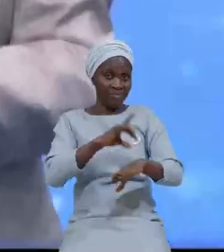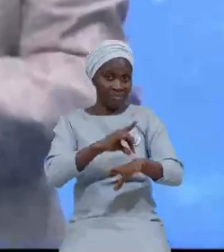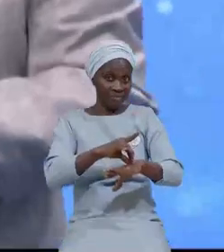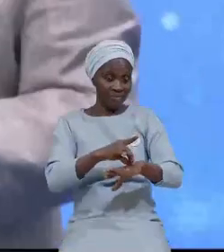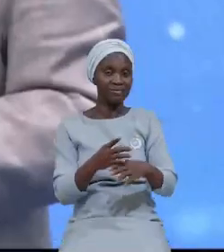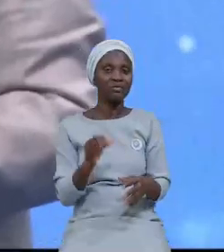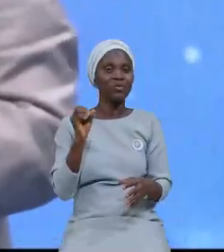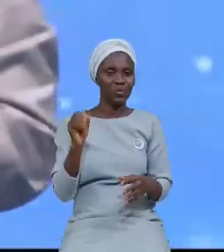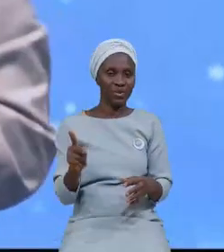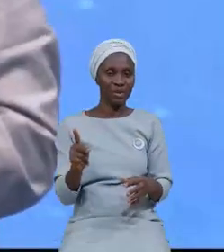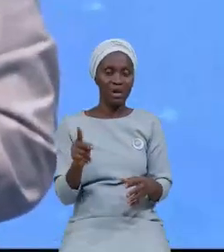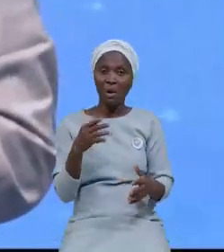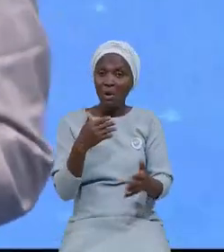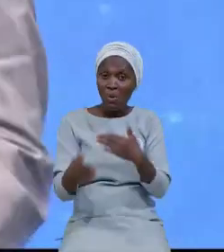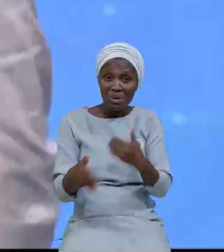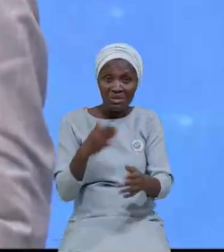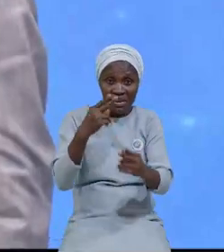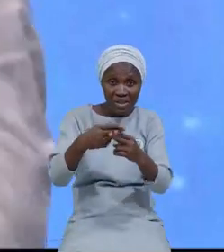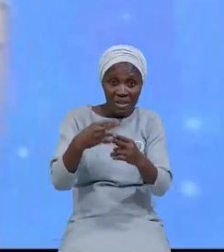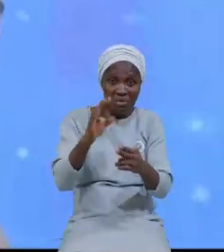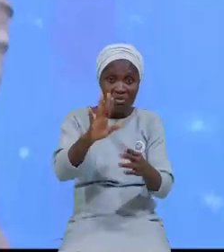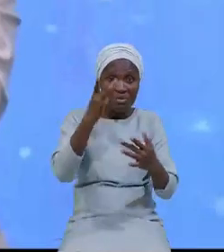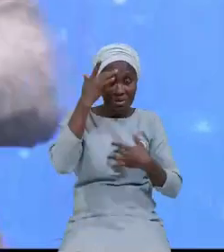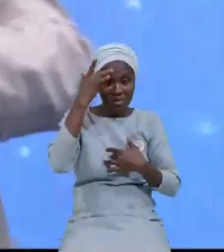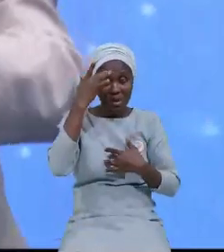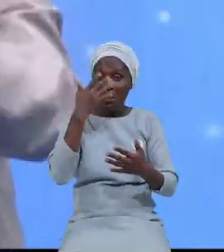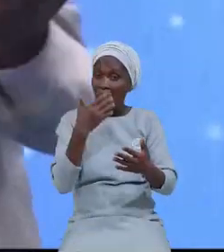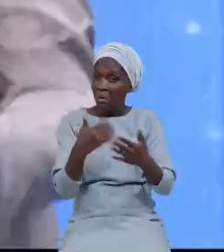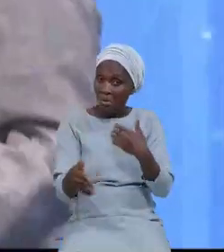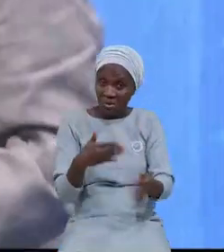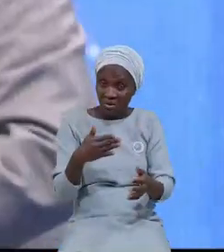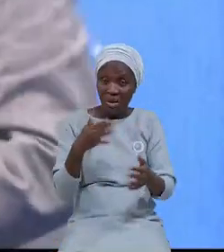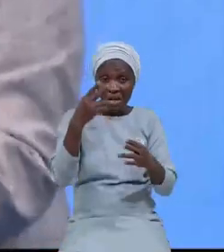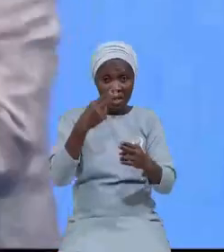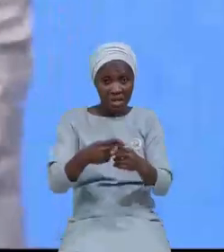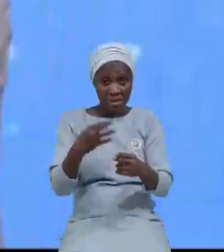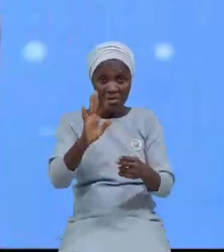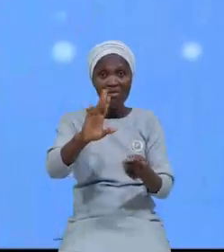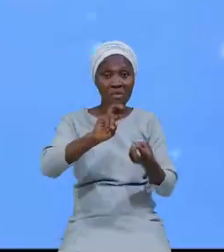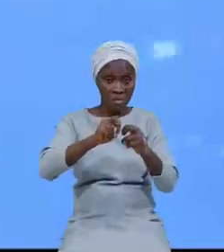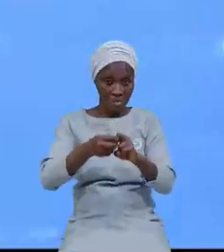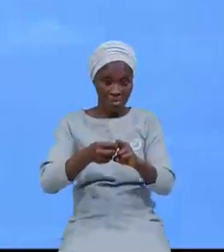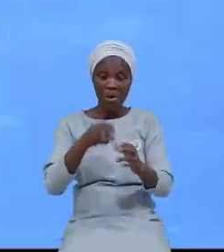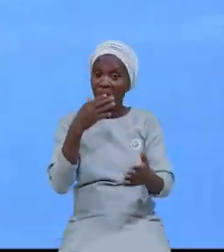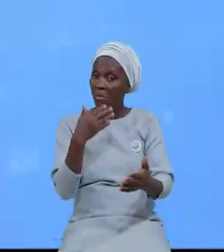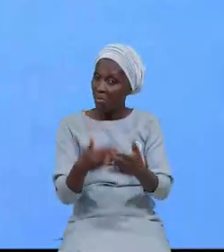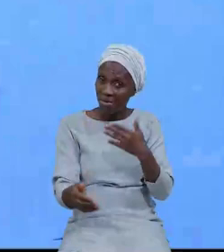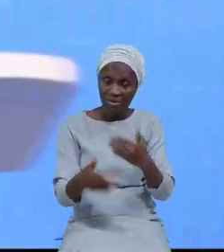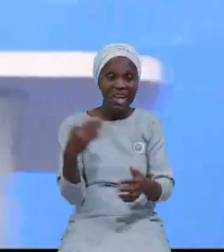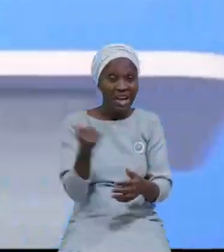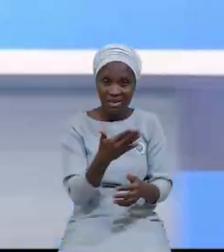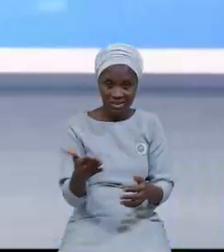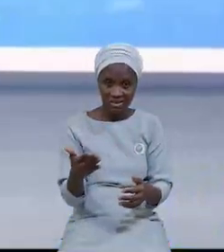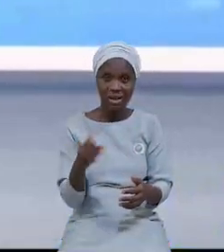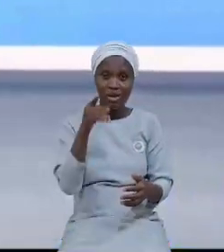que quel que soit le nom de ta maladie et le nom de ton problème tout ce